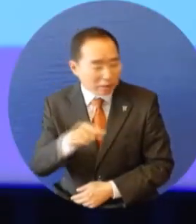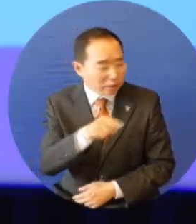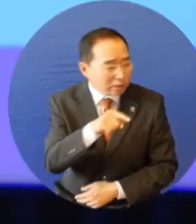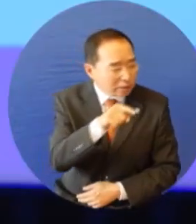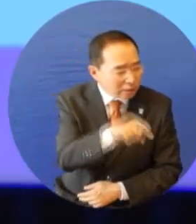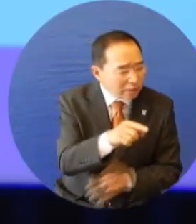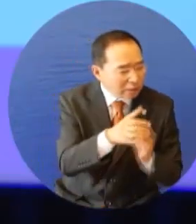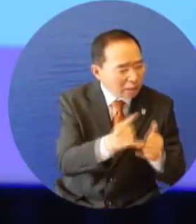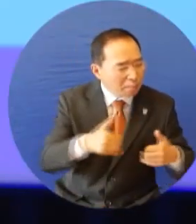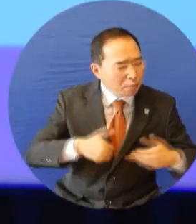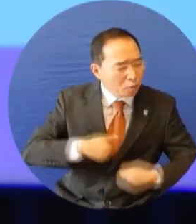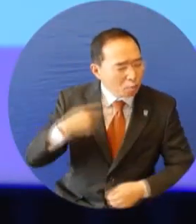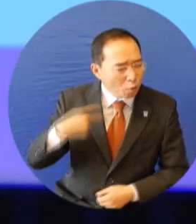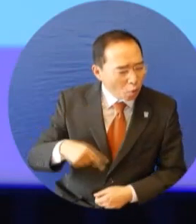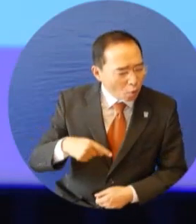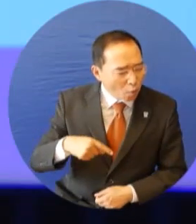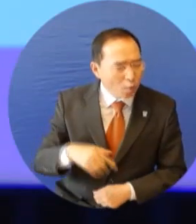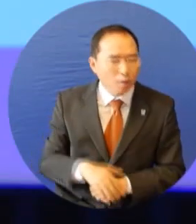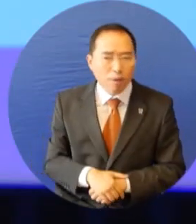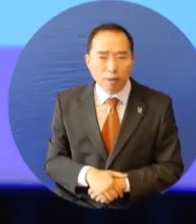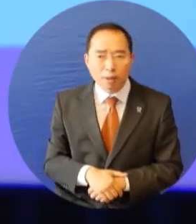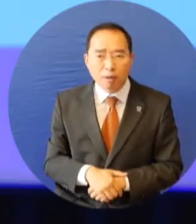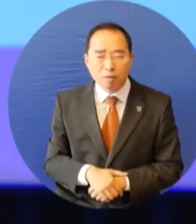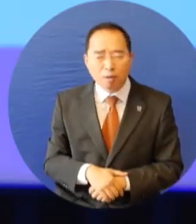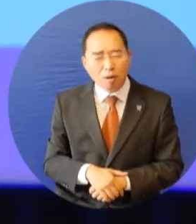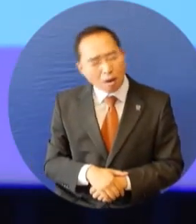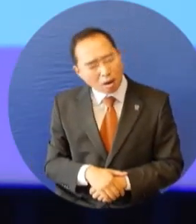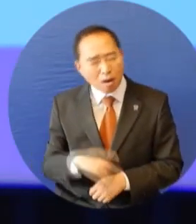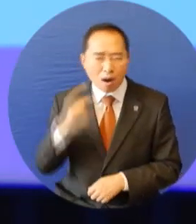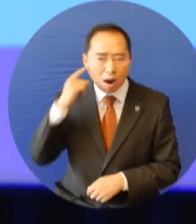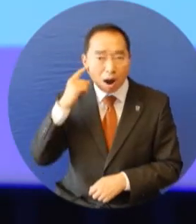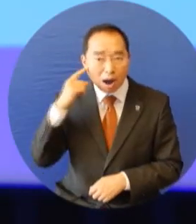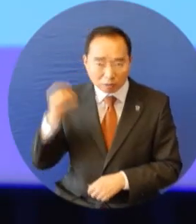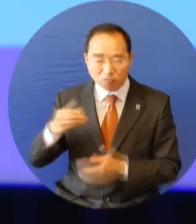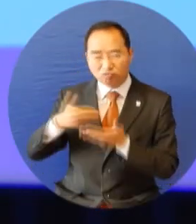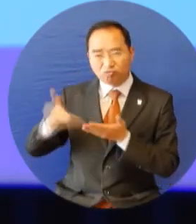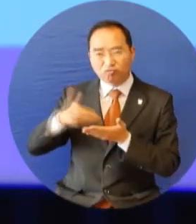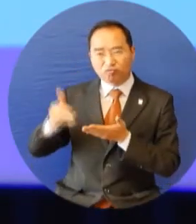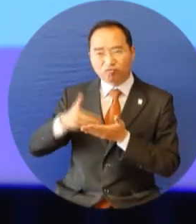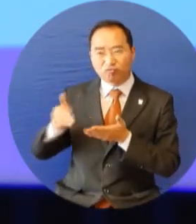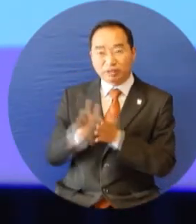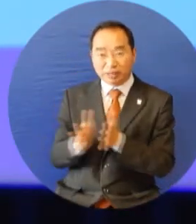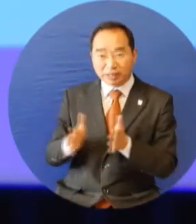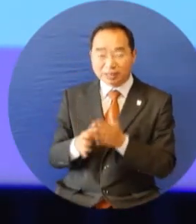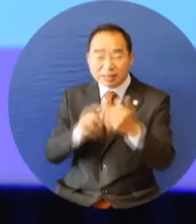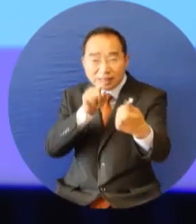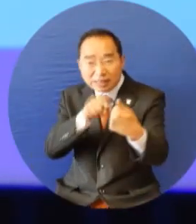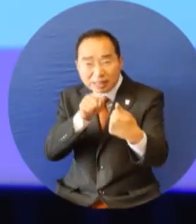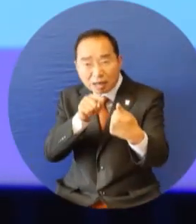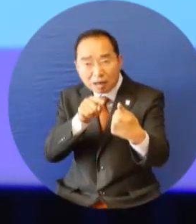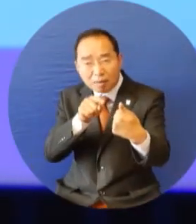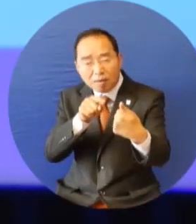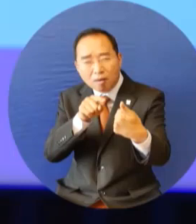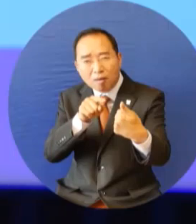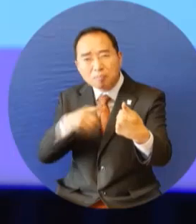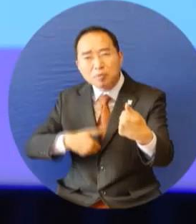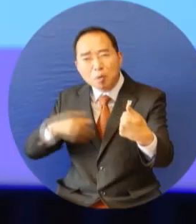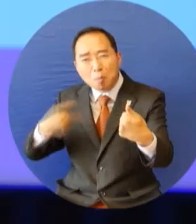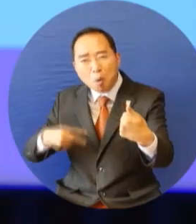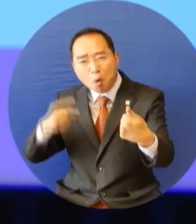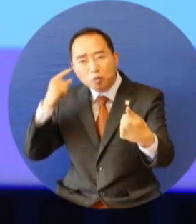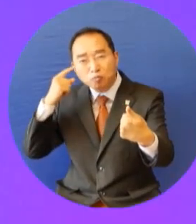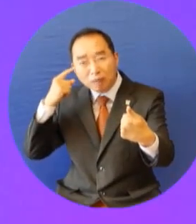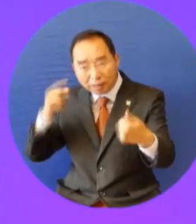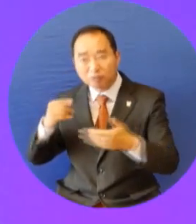이게 스케치 작업을 시작을 했냐면은 이 사람에게는 무엇이 필요할까? 이 궁금증으로 그리기